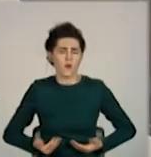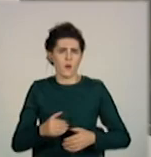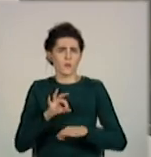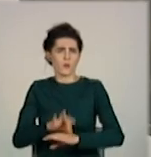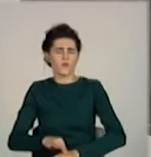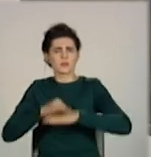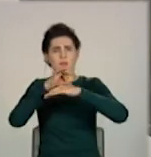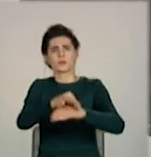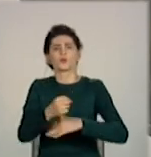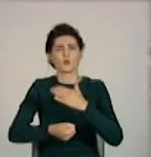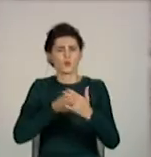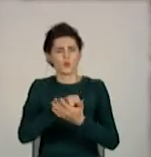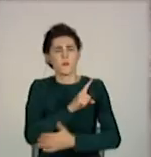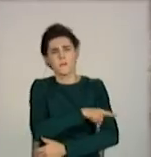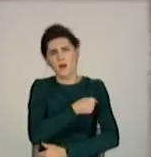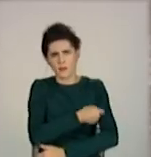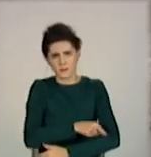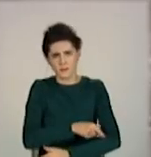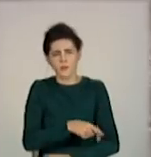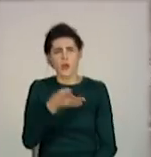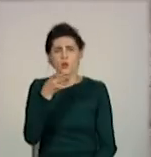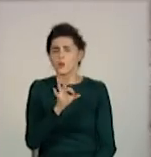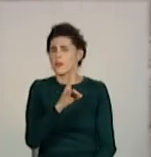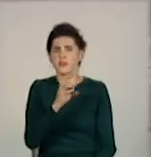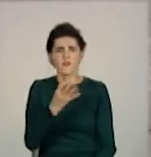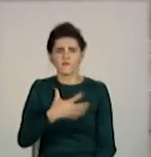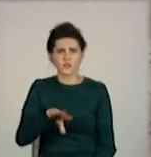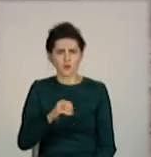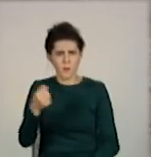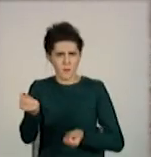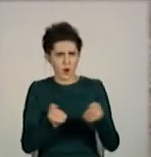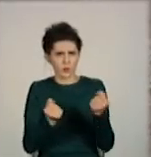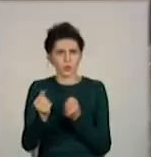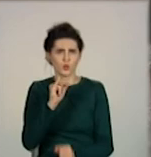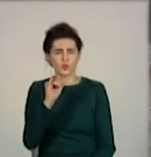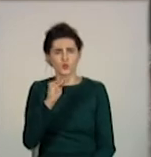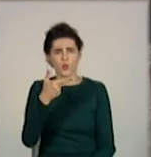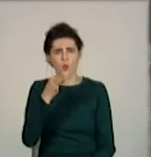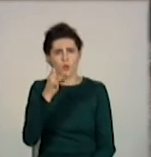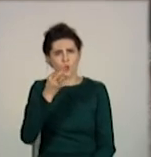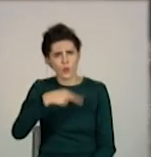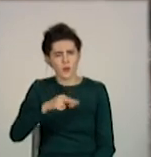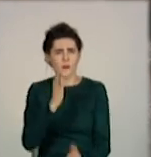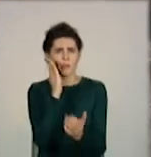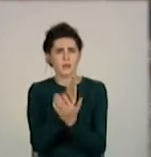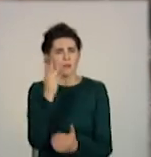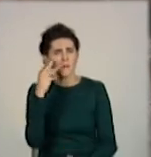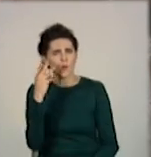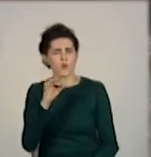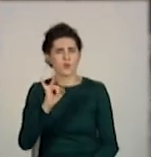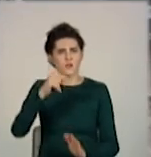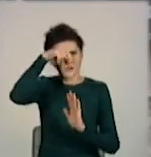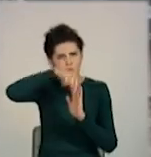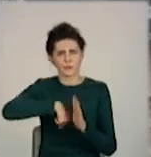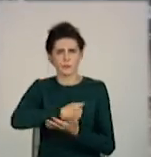до лікарні. Але не всі машини в автопарку Ужгородської станції сучасні й оснащені. Є